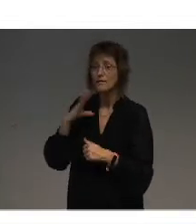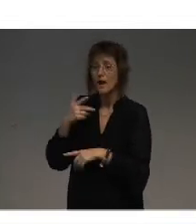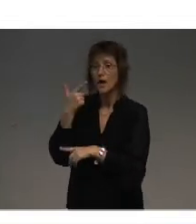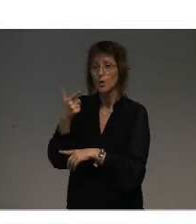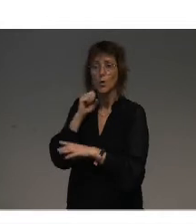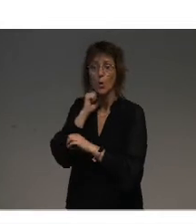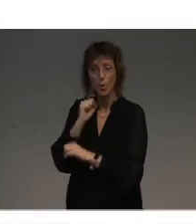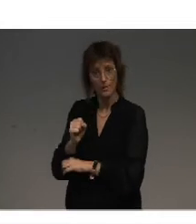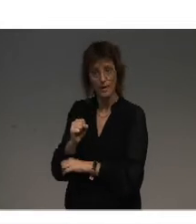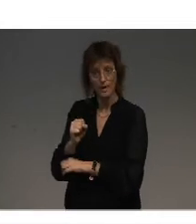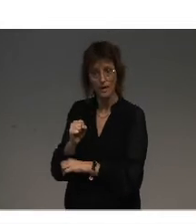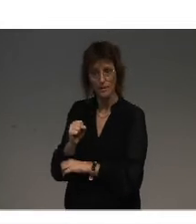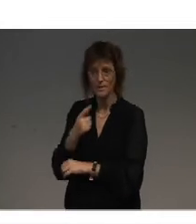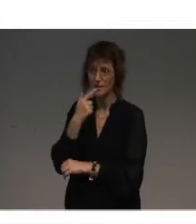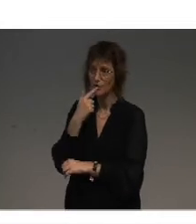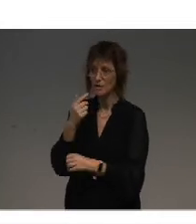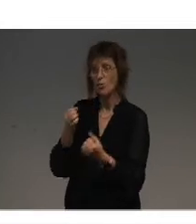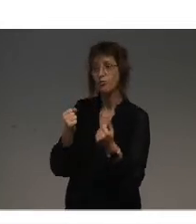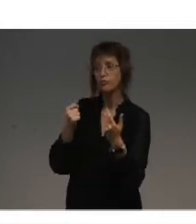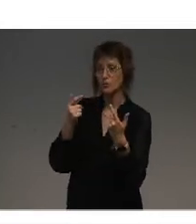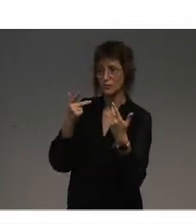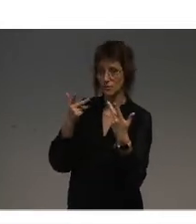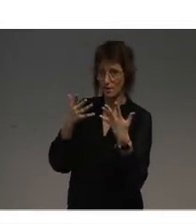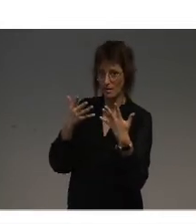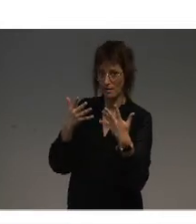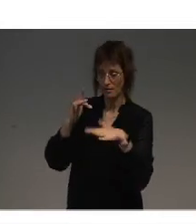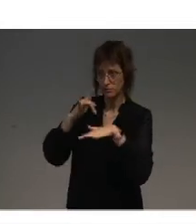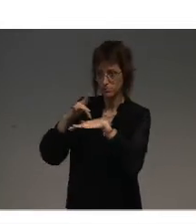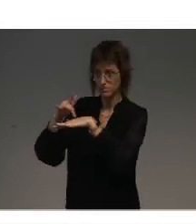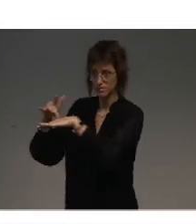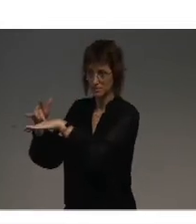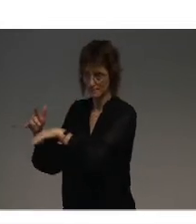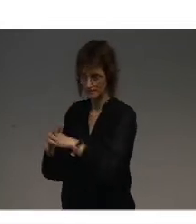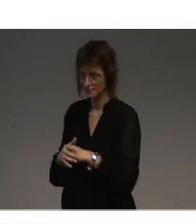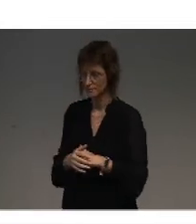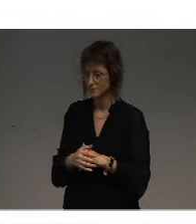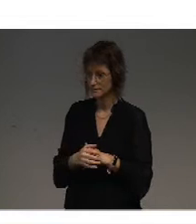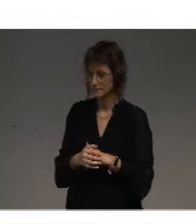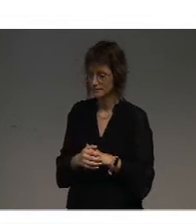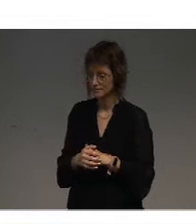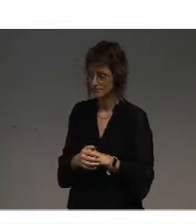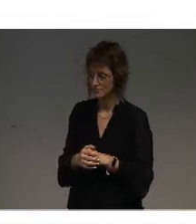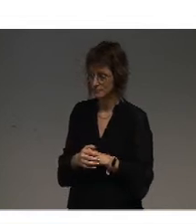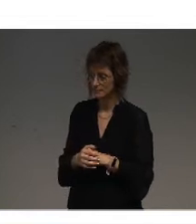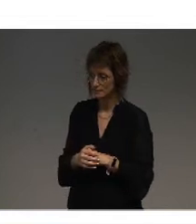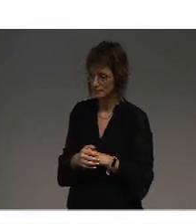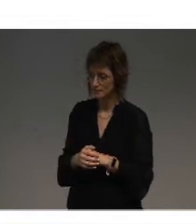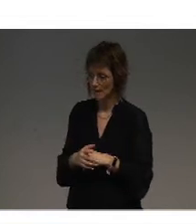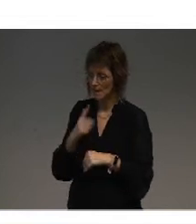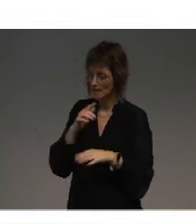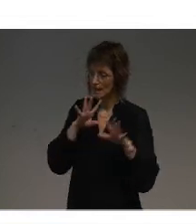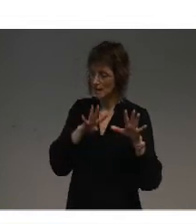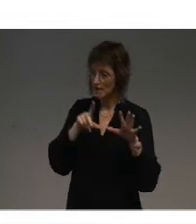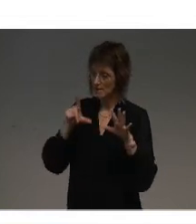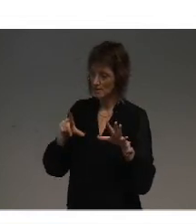soient, c'était être polyexposé. Alors ça aussi, ça peut se discuter, mais en fait, c'était le critère qu'on a retenu. Et donc, ce qu'on constate, c'est que finalement,